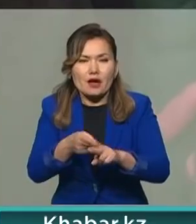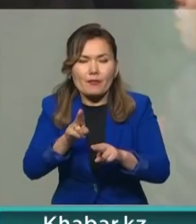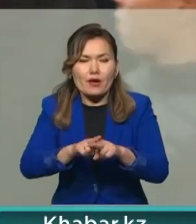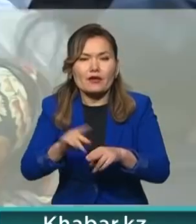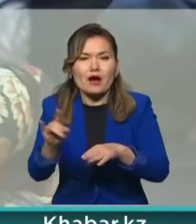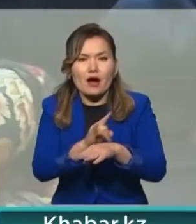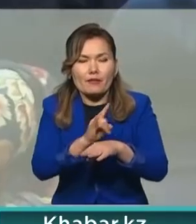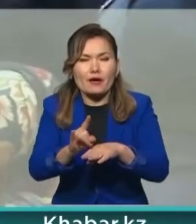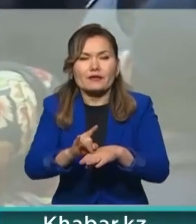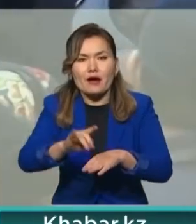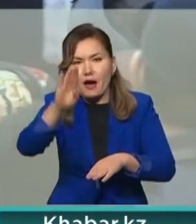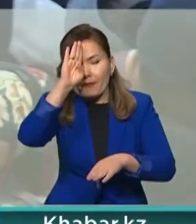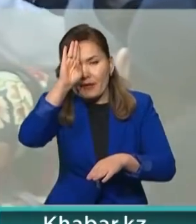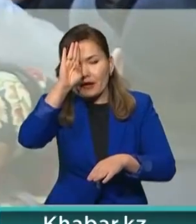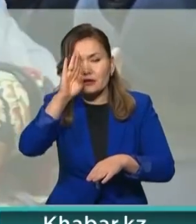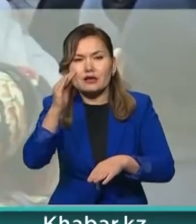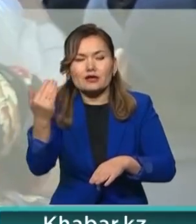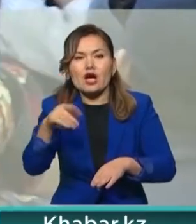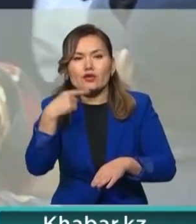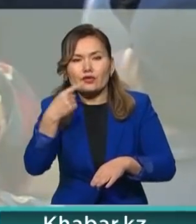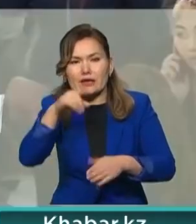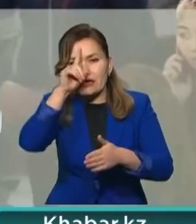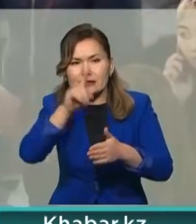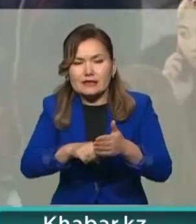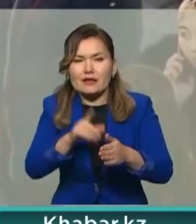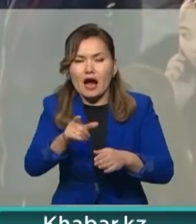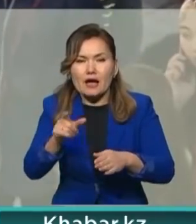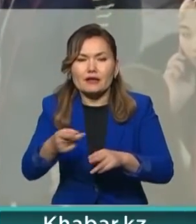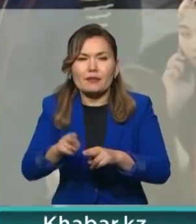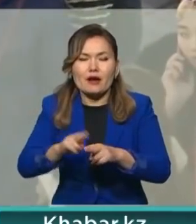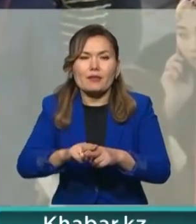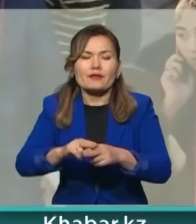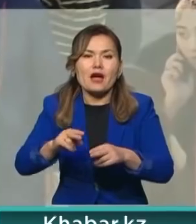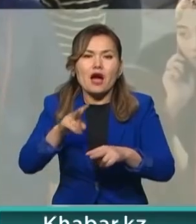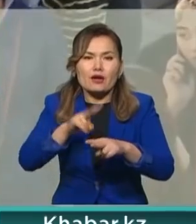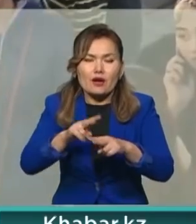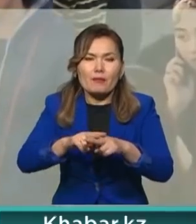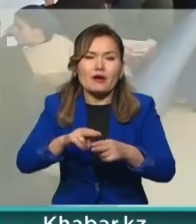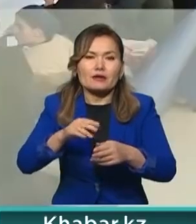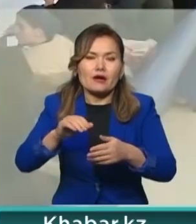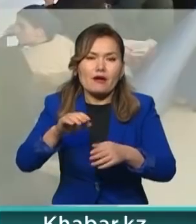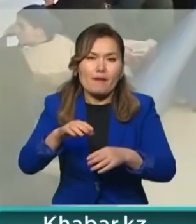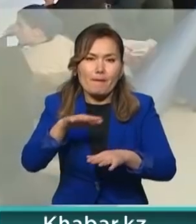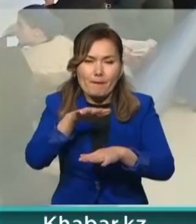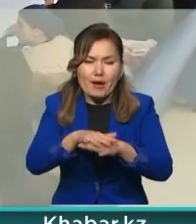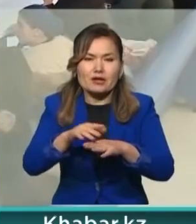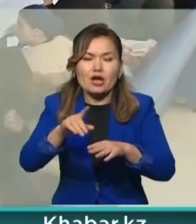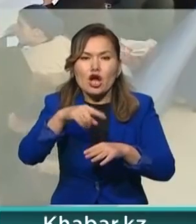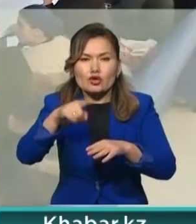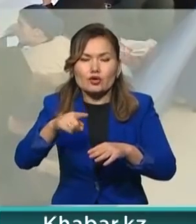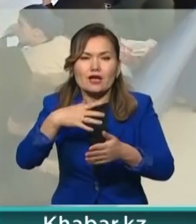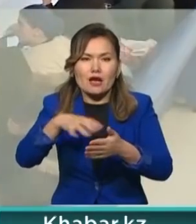сөзіне сеніп қалған жәбірленушілер оған жеке куәлігінің суреті мен банк есепшотының 20 таңбалы нөмірін жіберген.